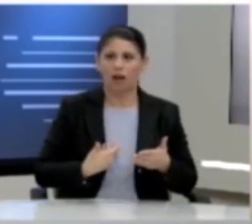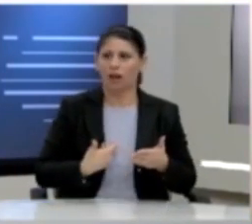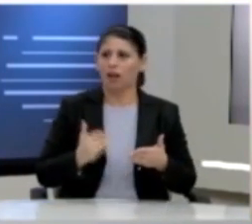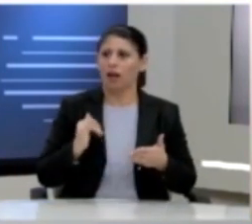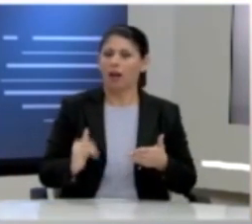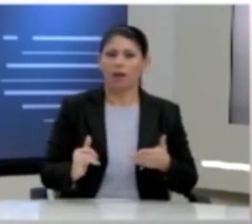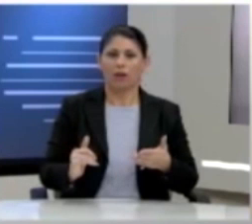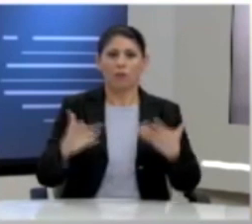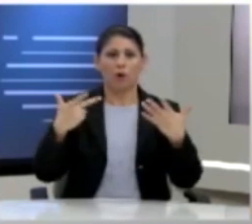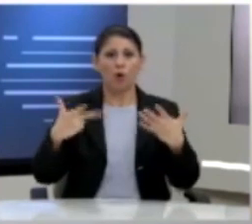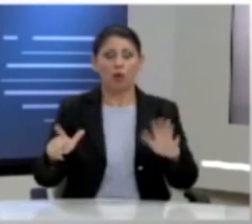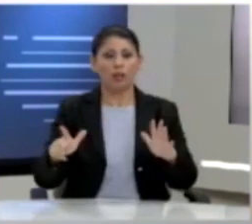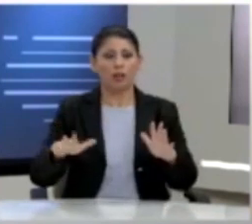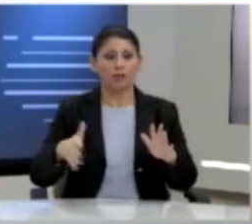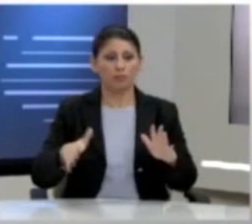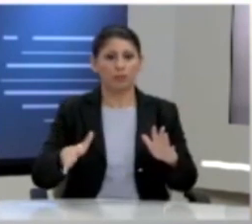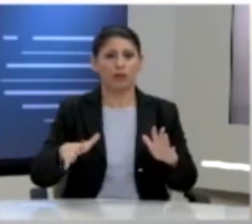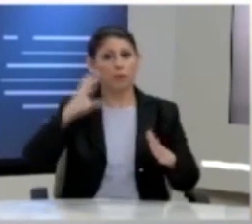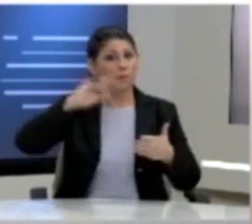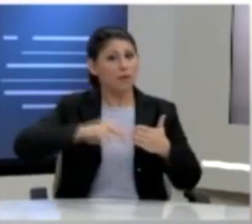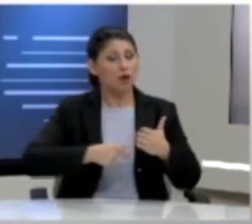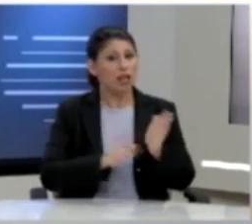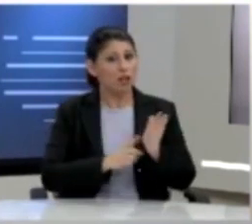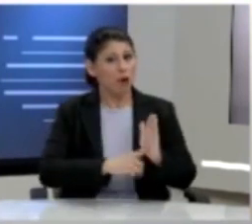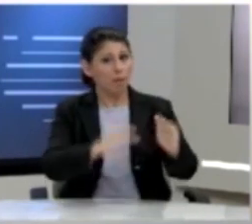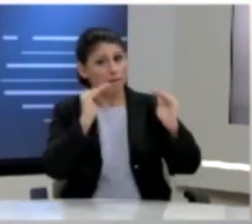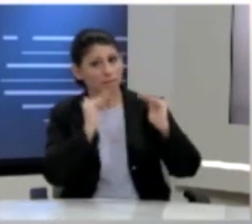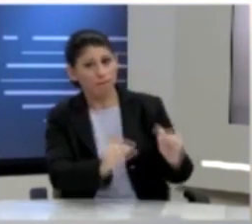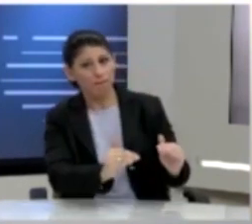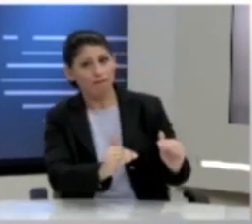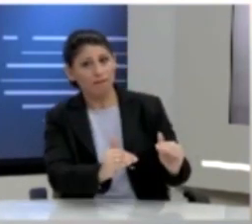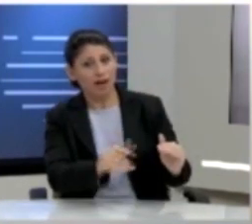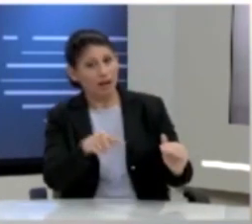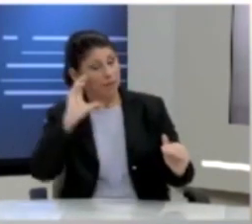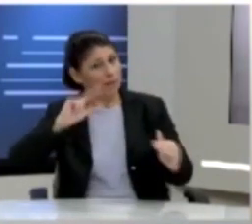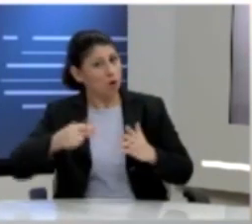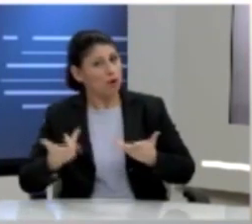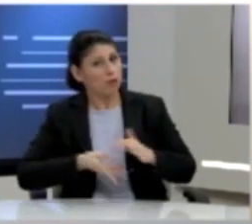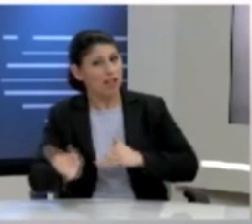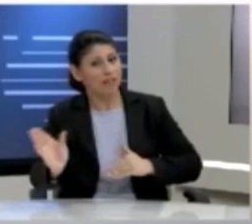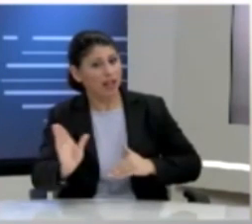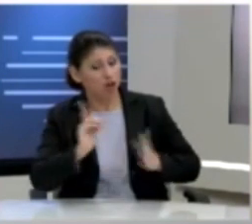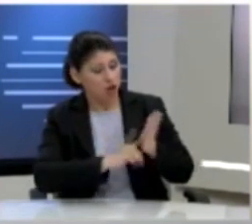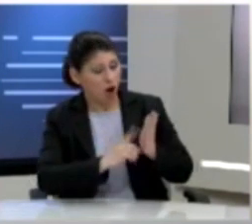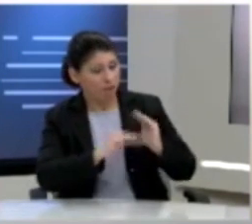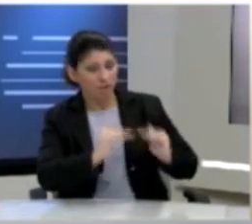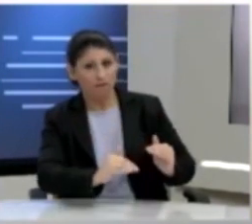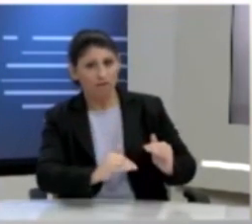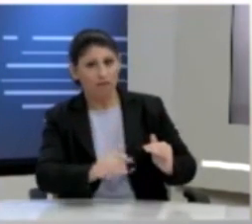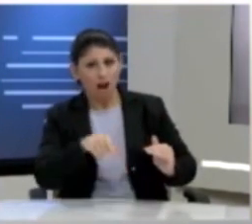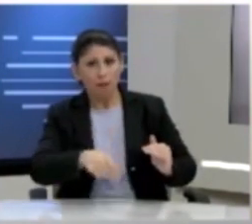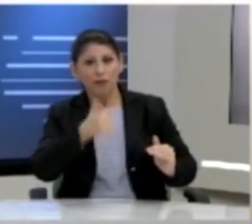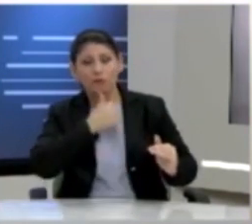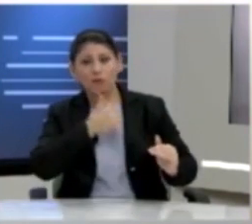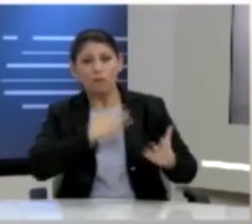μένουν ακλόνητοι 800 περίπου μνημονιακοί νόμοι για να βασανίζουν το λαό. Η